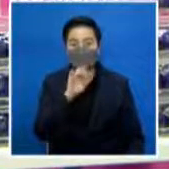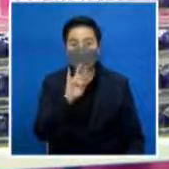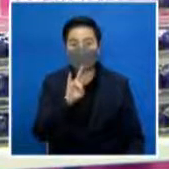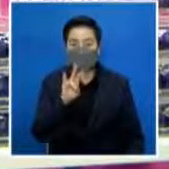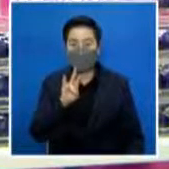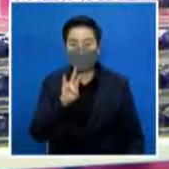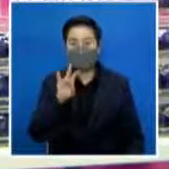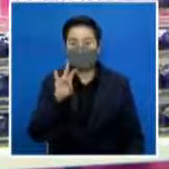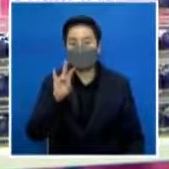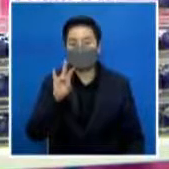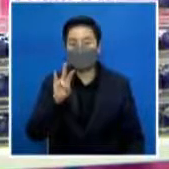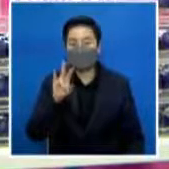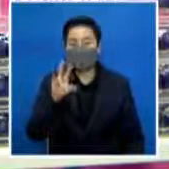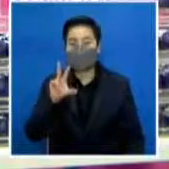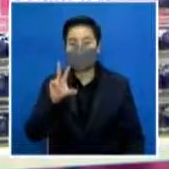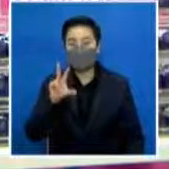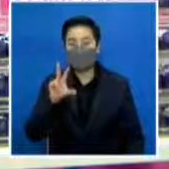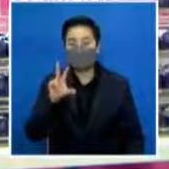3077347